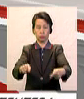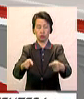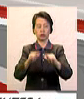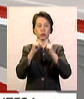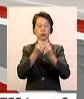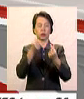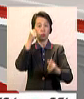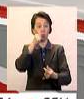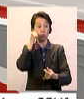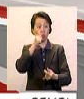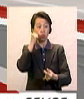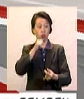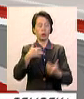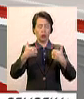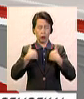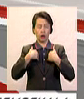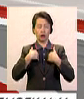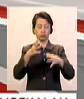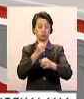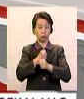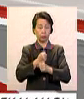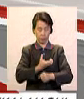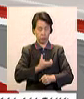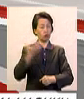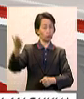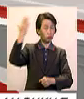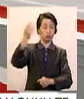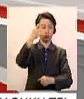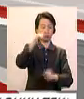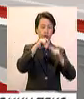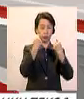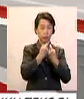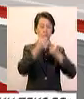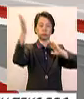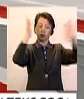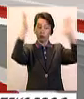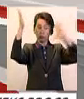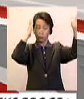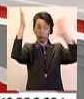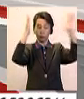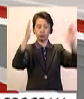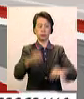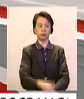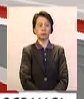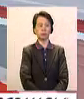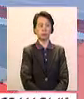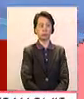kategori wanita, kategori yang pernah menyumbangkan pingat kepada kontingen Malaysia.